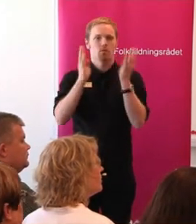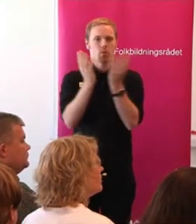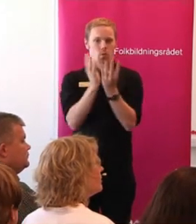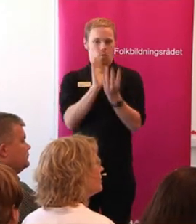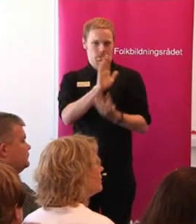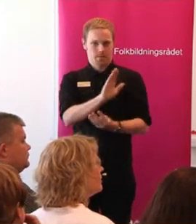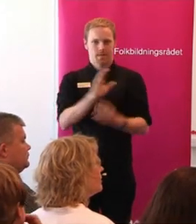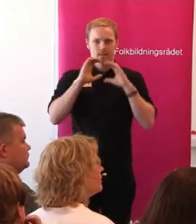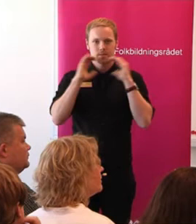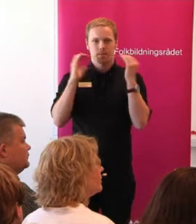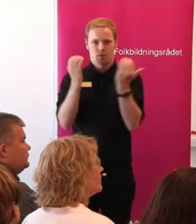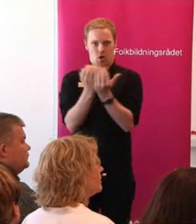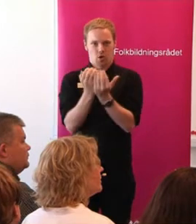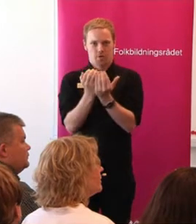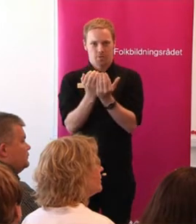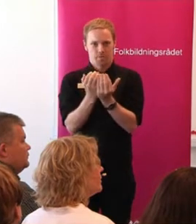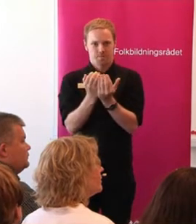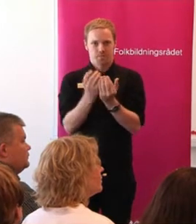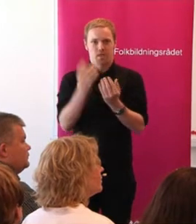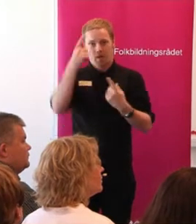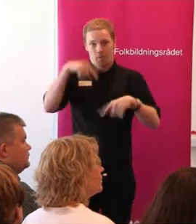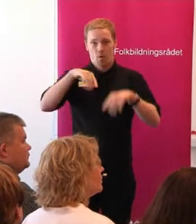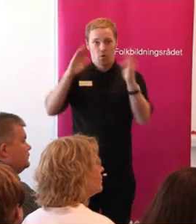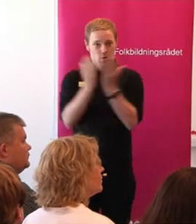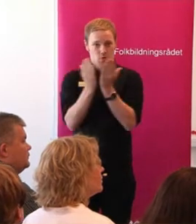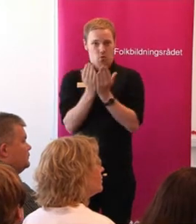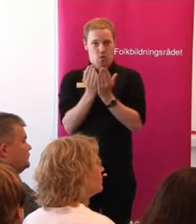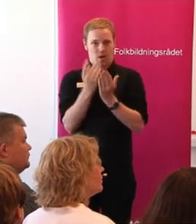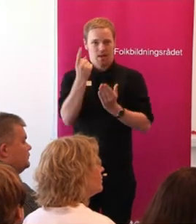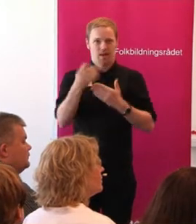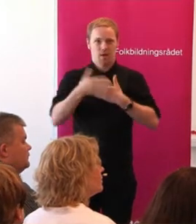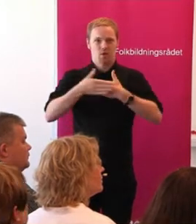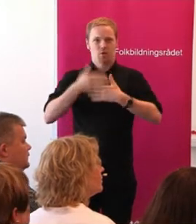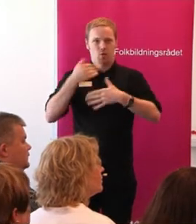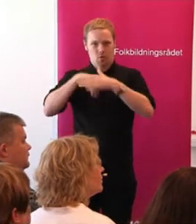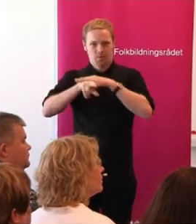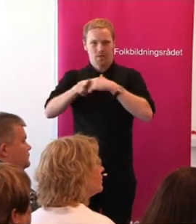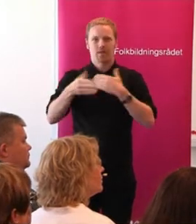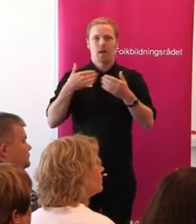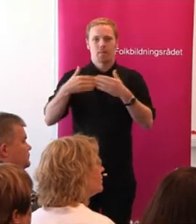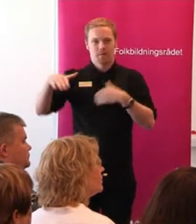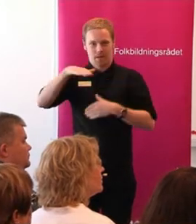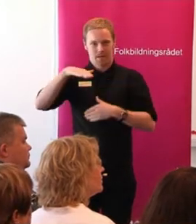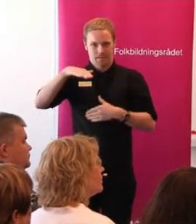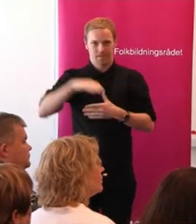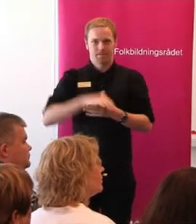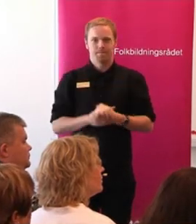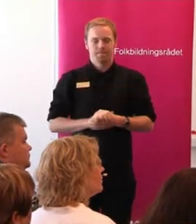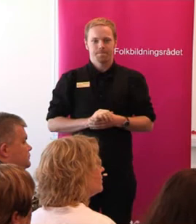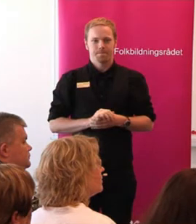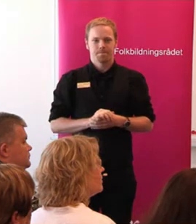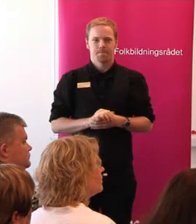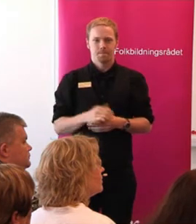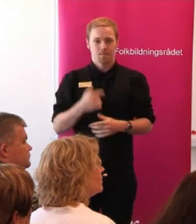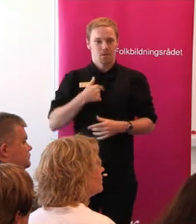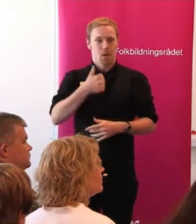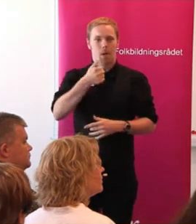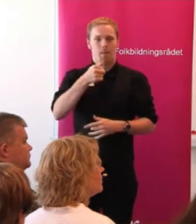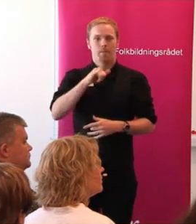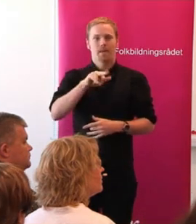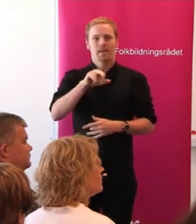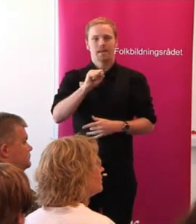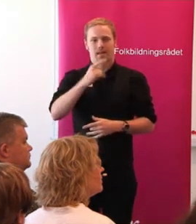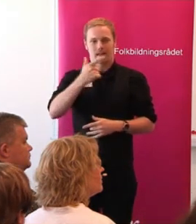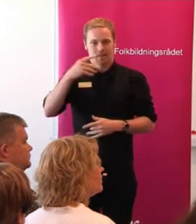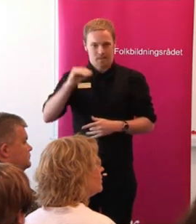till arbetsmarknaden? Jag heter Birgitta Lanier, jag är vice ordförande i Folkbildningsrådet och jag ska göra